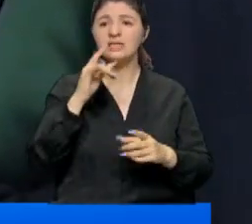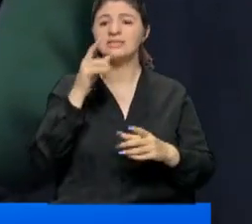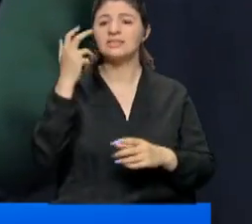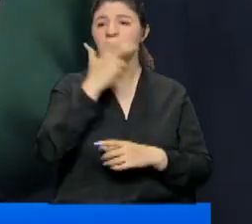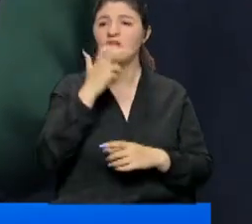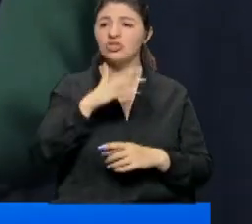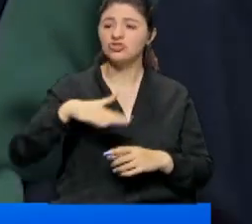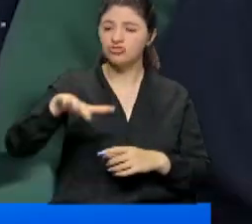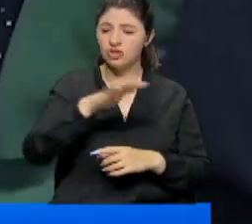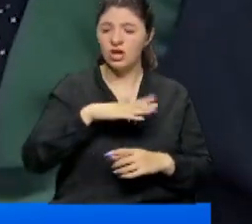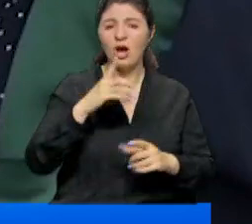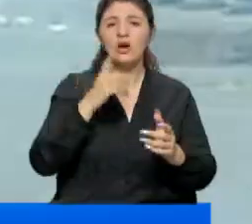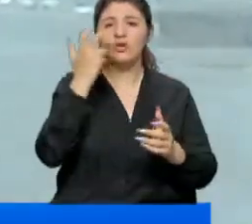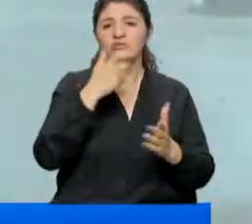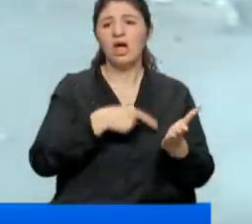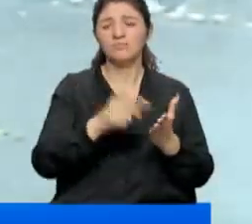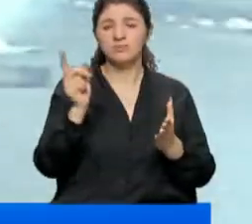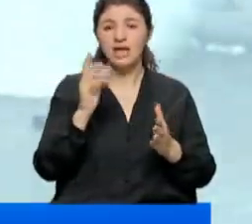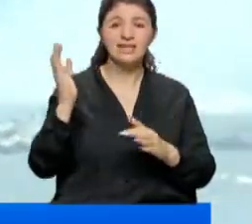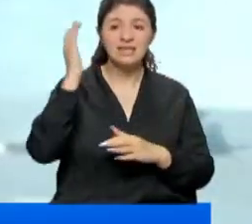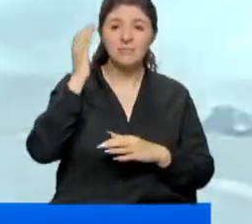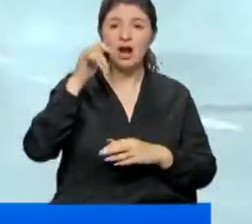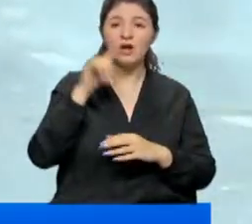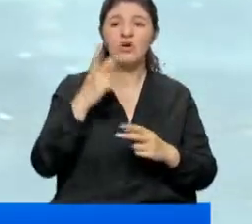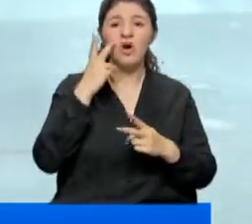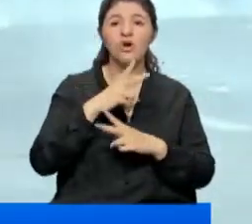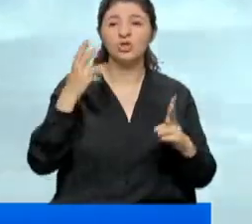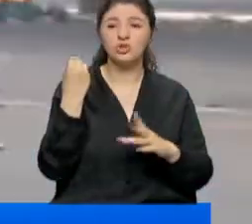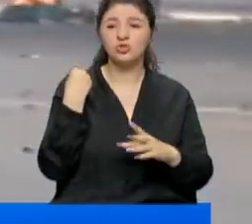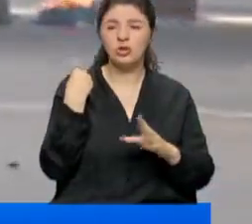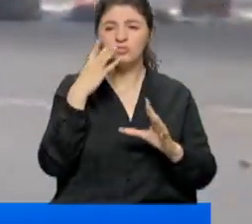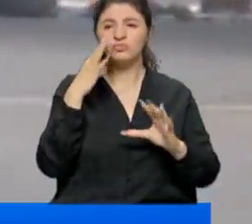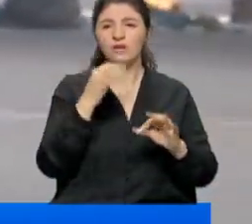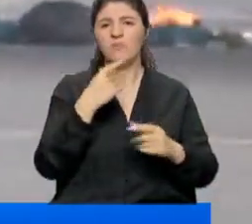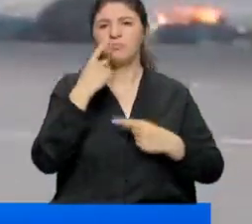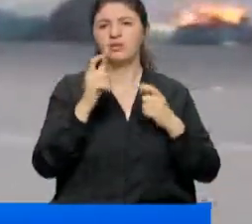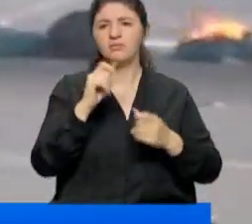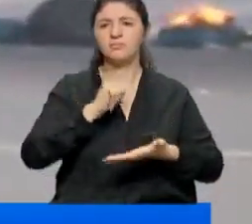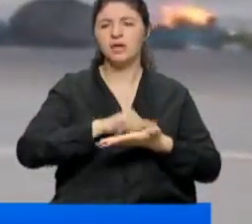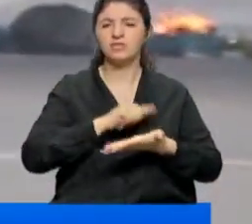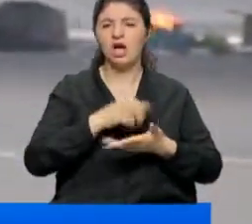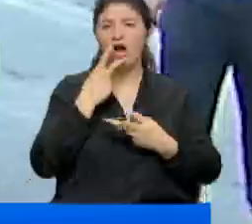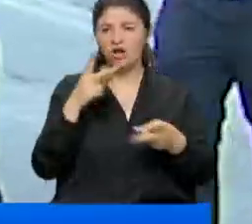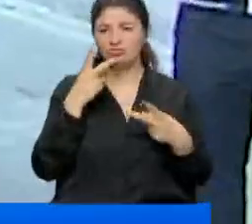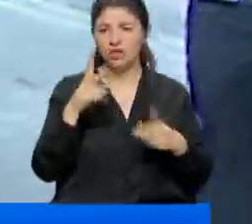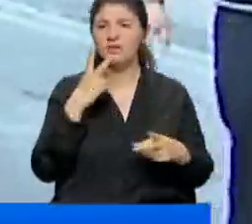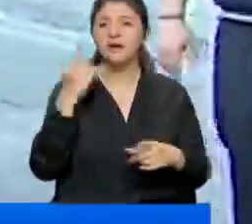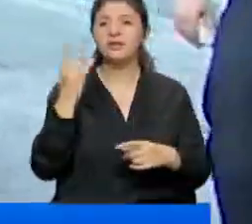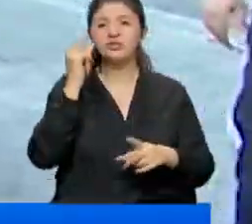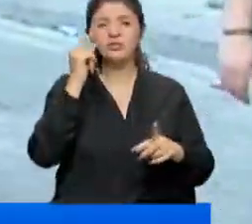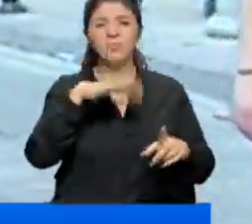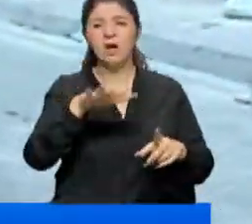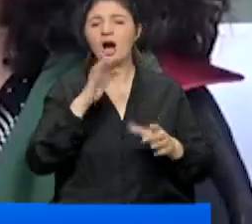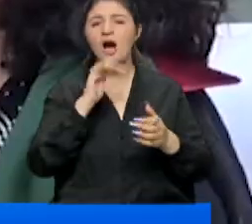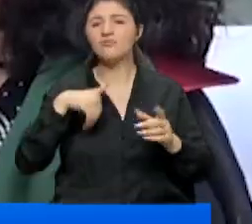sanatçıların konserlerinin iptali temel hak ve özgürlüklere yönelik güncel müdahalelerinde dile geldiği basın açıklamalarında gelir